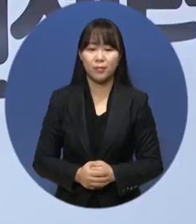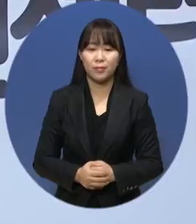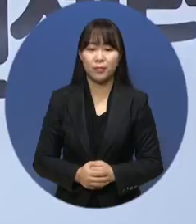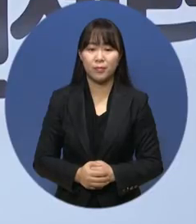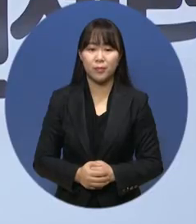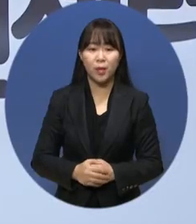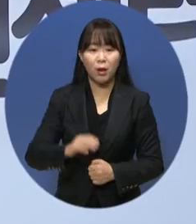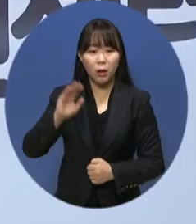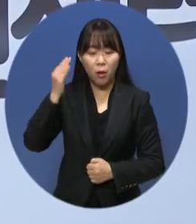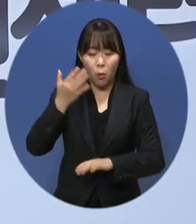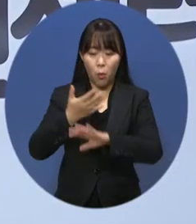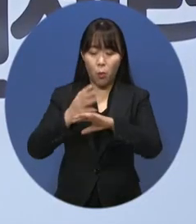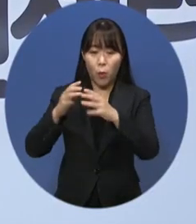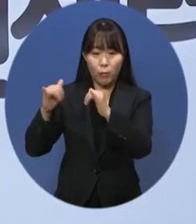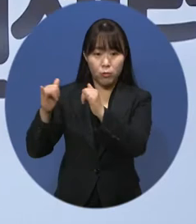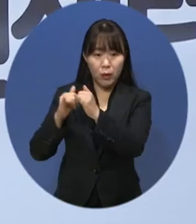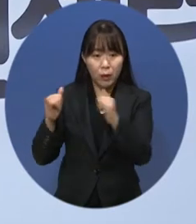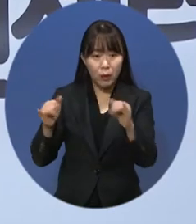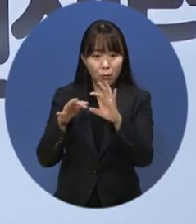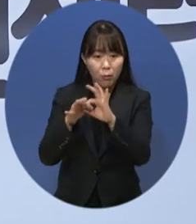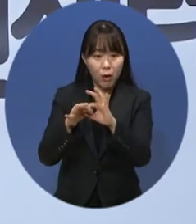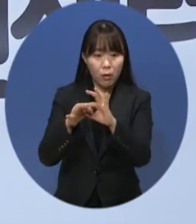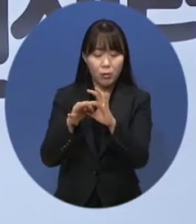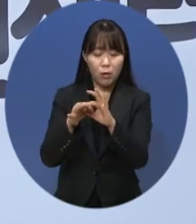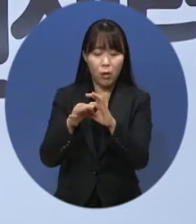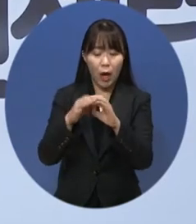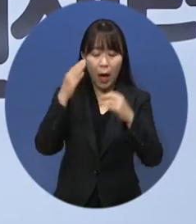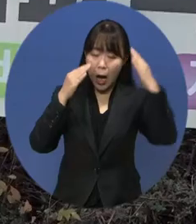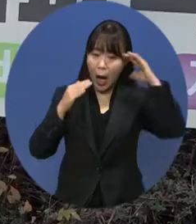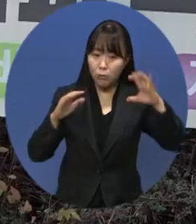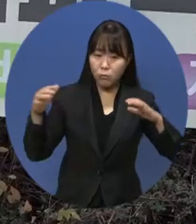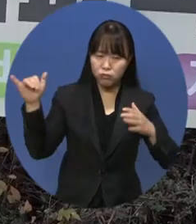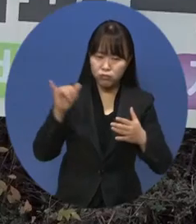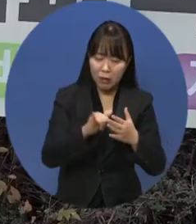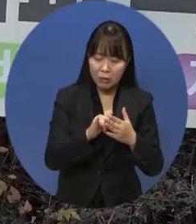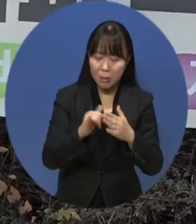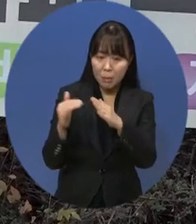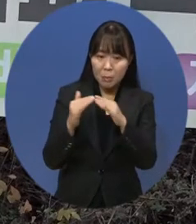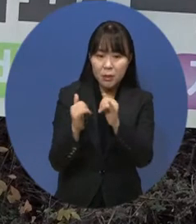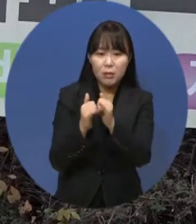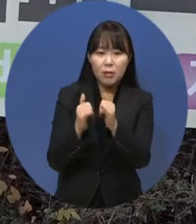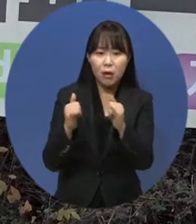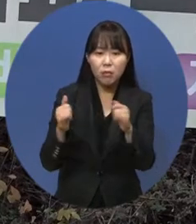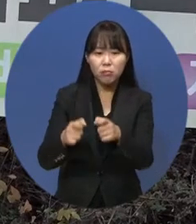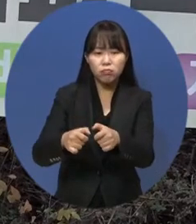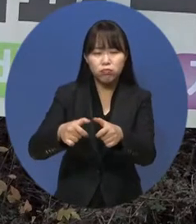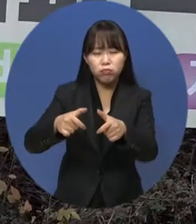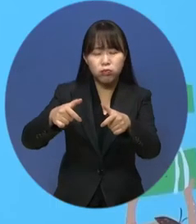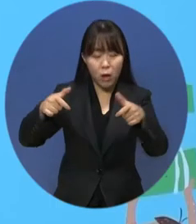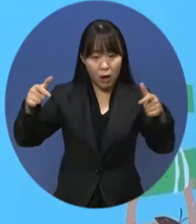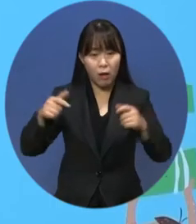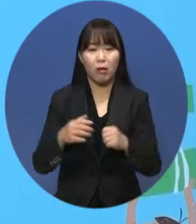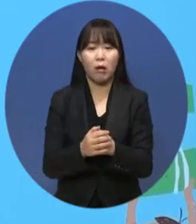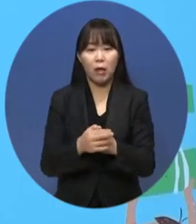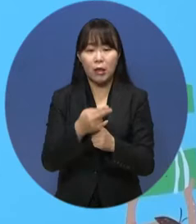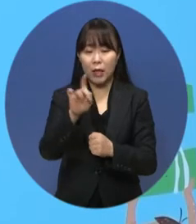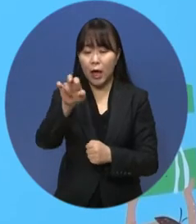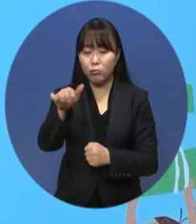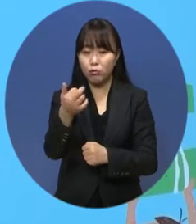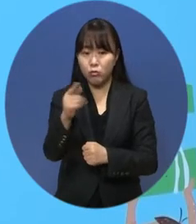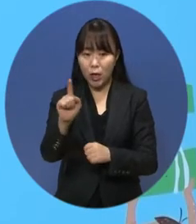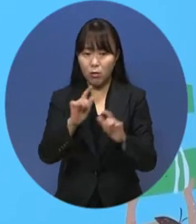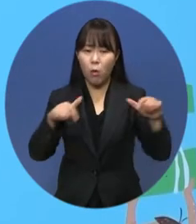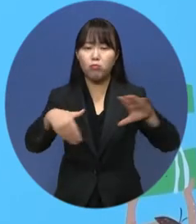최근 외국인을 포함한 귀 하자 이민자 2세 등 2주 배경 인구가 늘어나는 가운데 다문화 가정 의